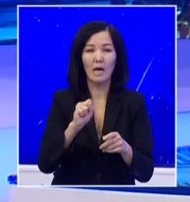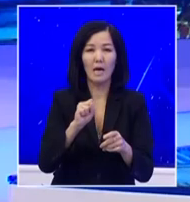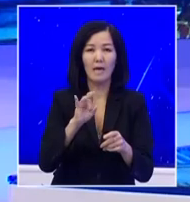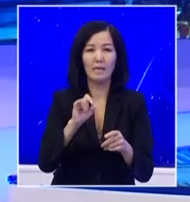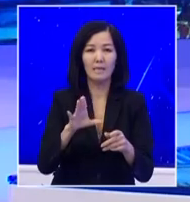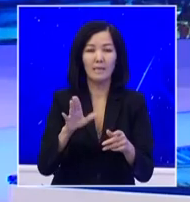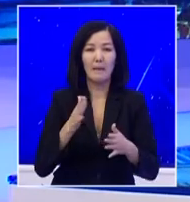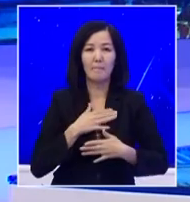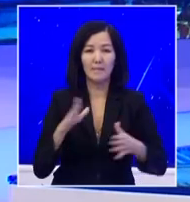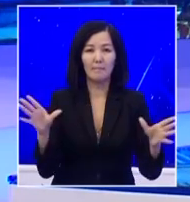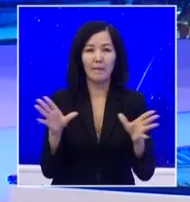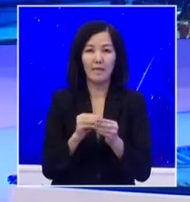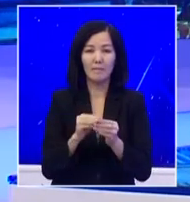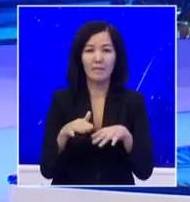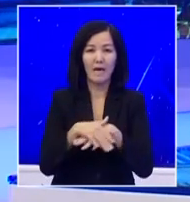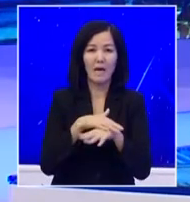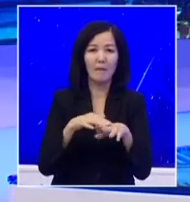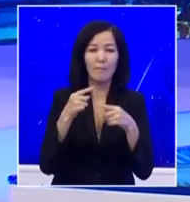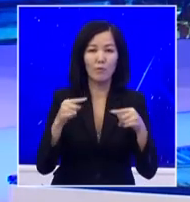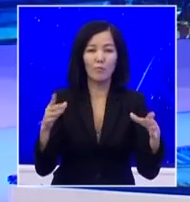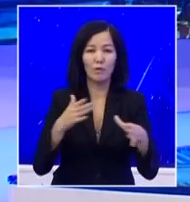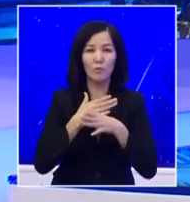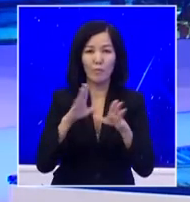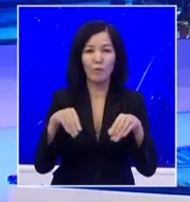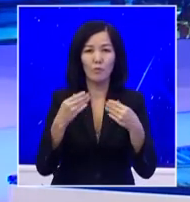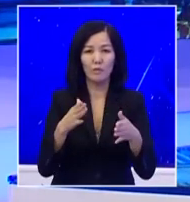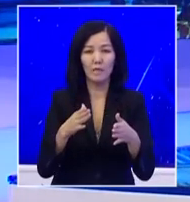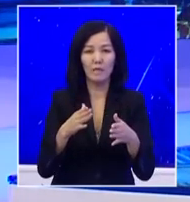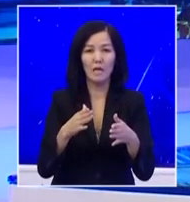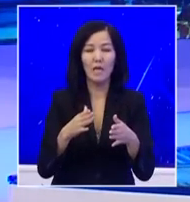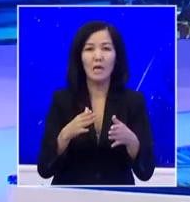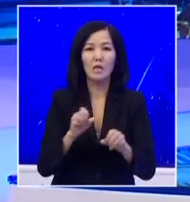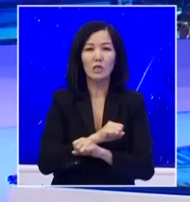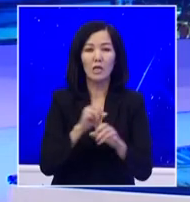біз біргеміз деп жалпы халықтық гуманитарлық көмек көрсетті. Одан бері